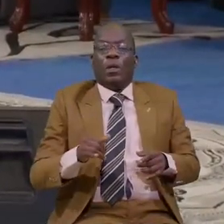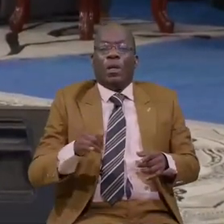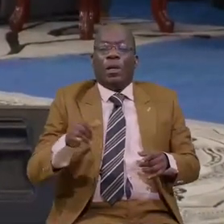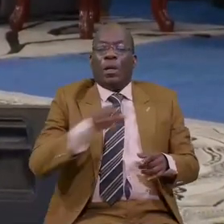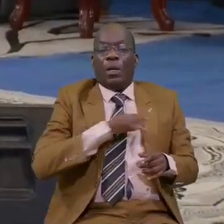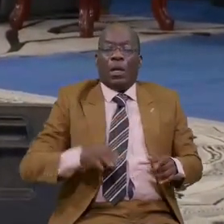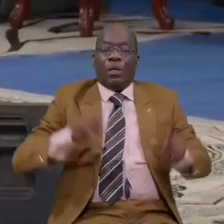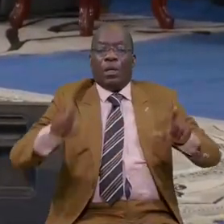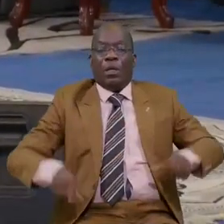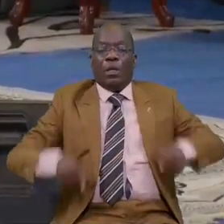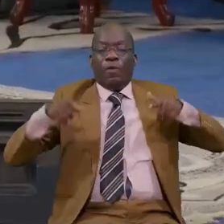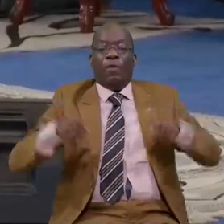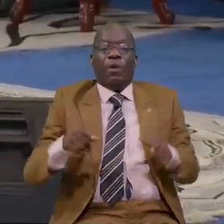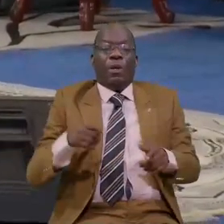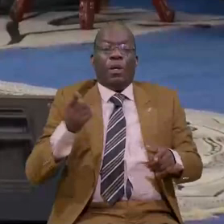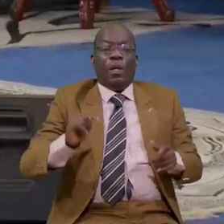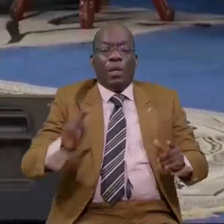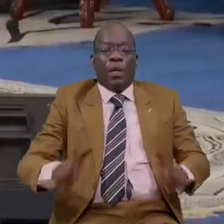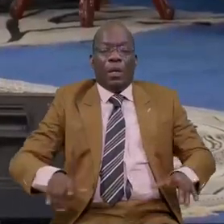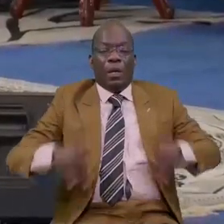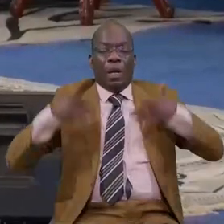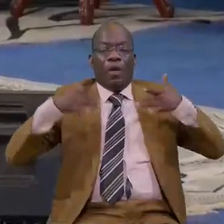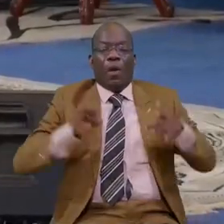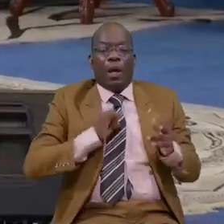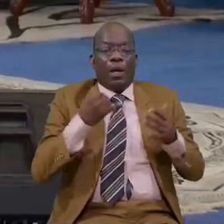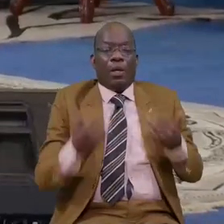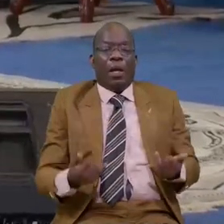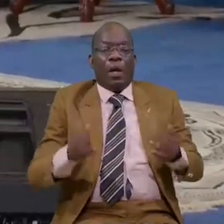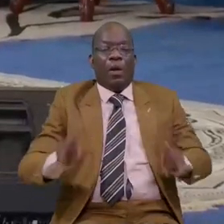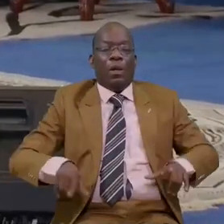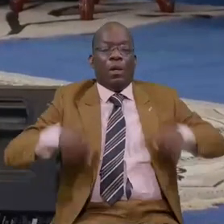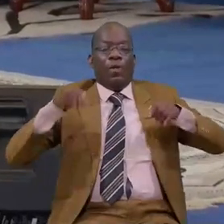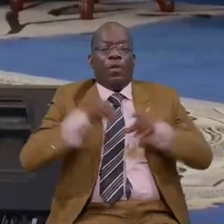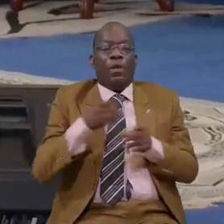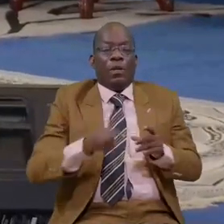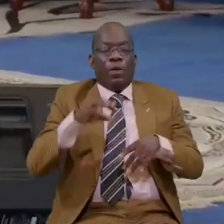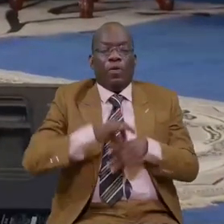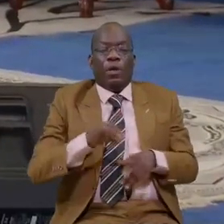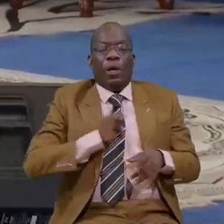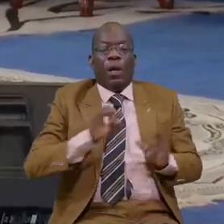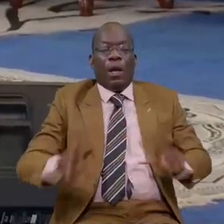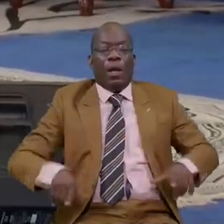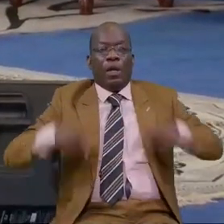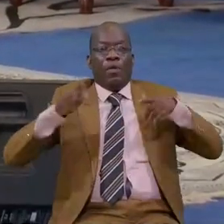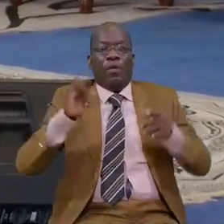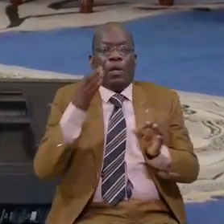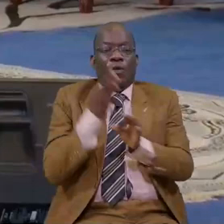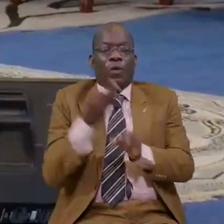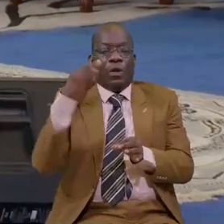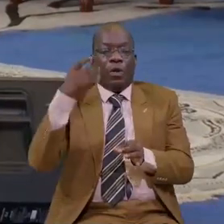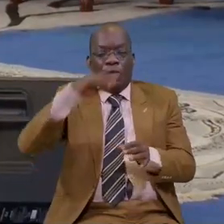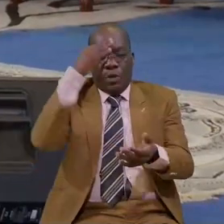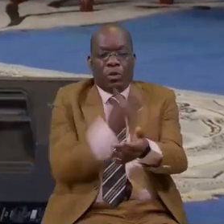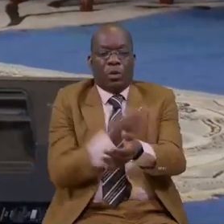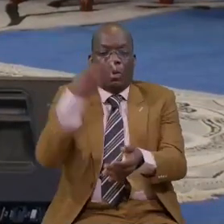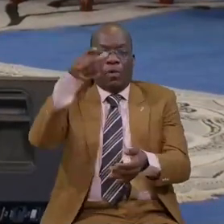vis, c'est Christ qui vit en moi. Et la vie que je mène dans la chair, je vis